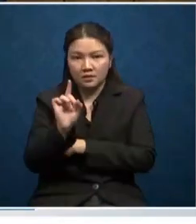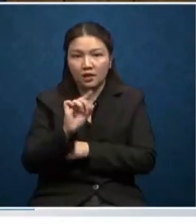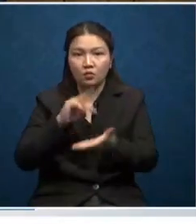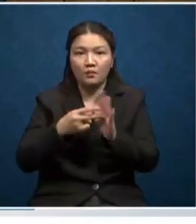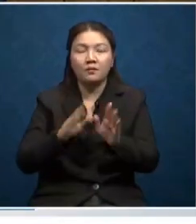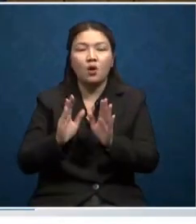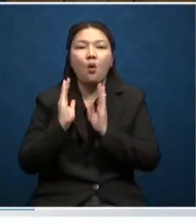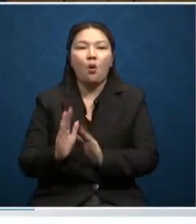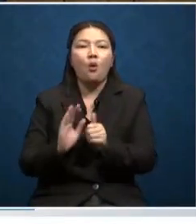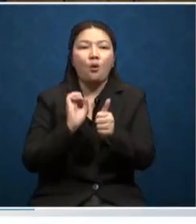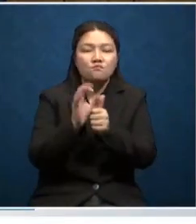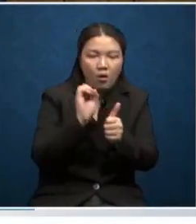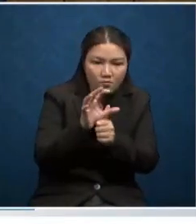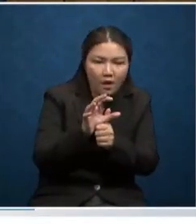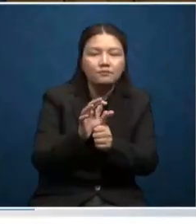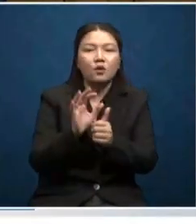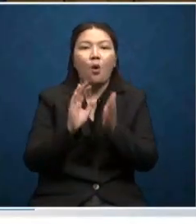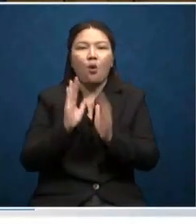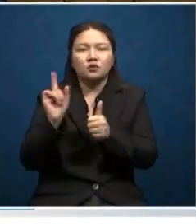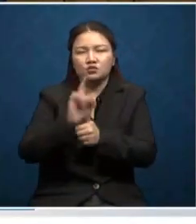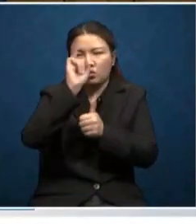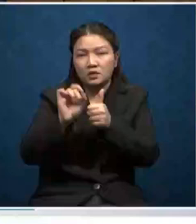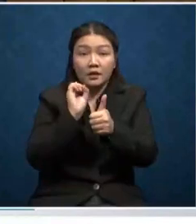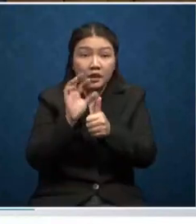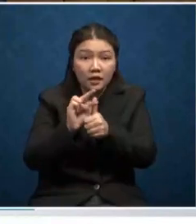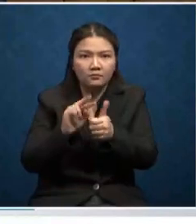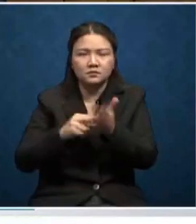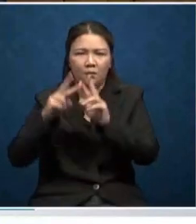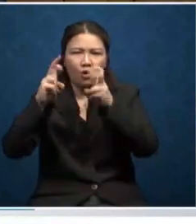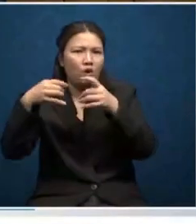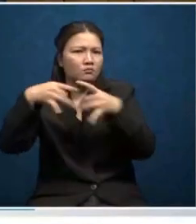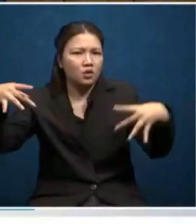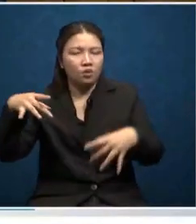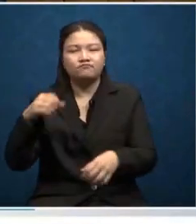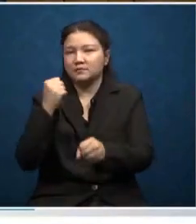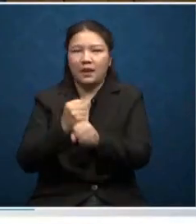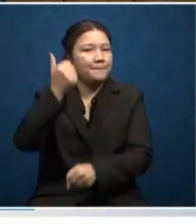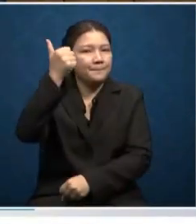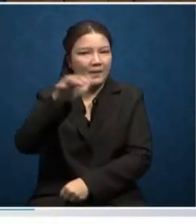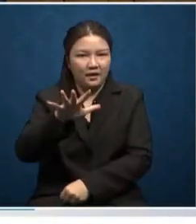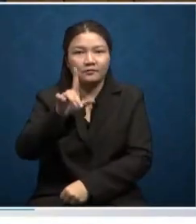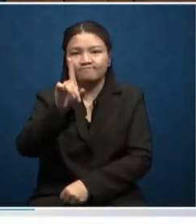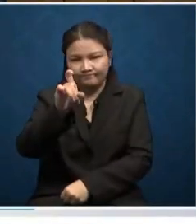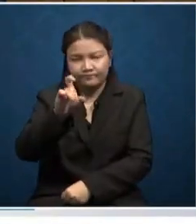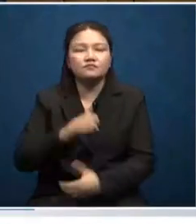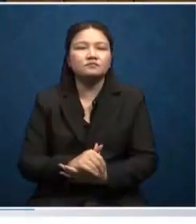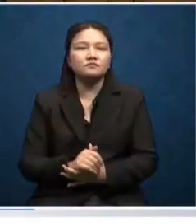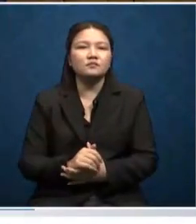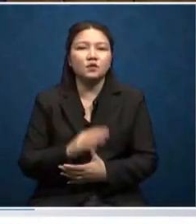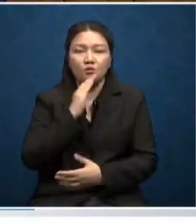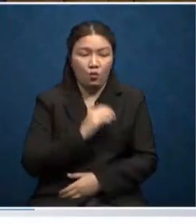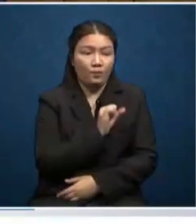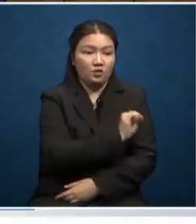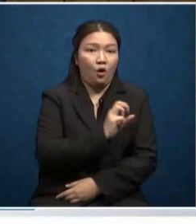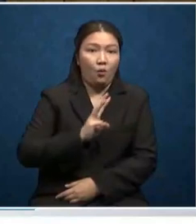ยติจะขัดกับหลักการมิได้ในข้อบังคับของวุฒิสภาเนี่ยตั้งแต่มีวุฒิสภา